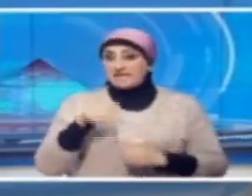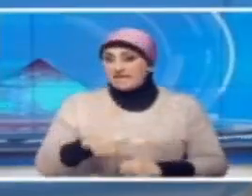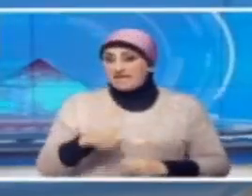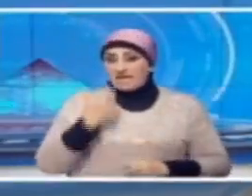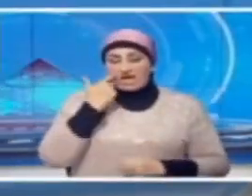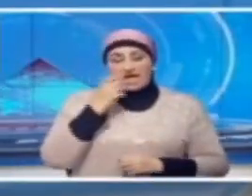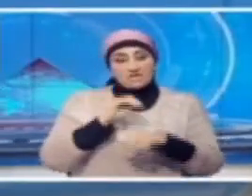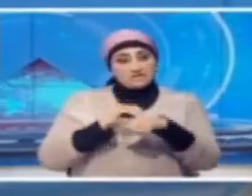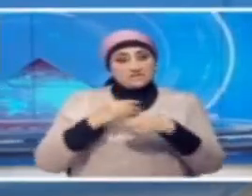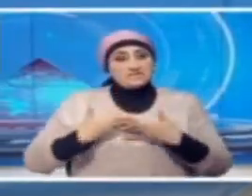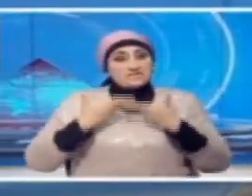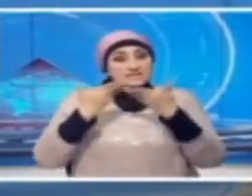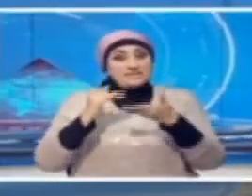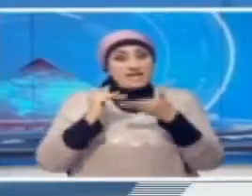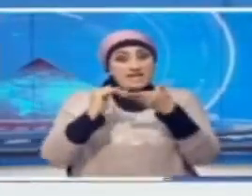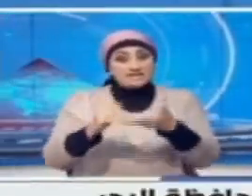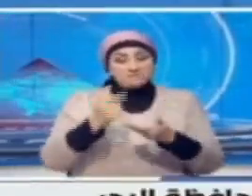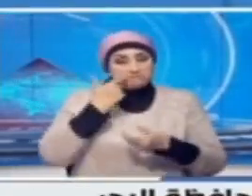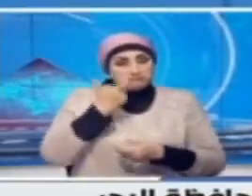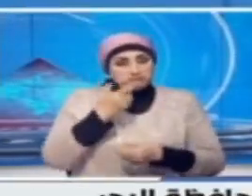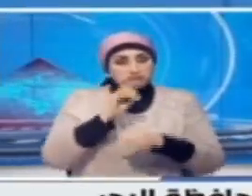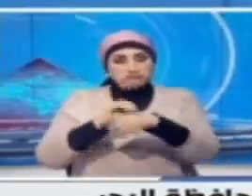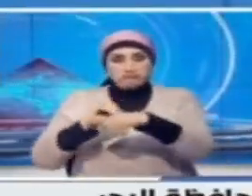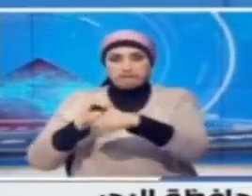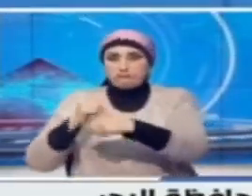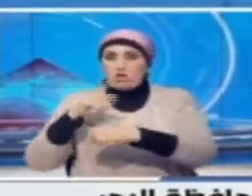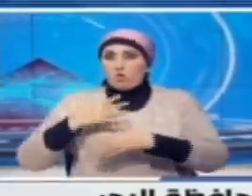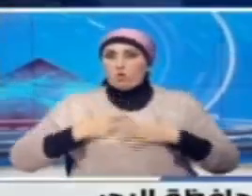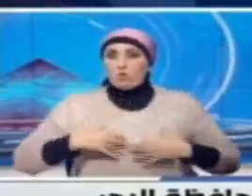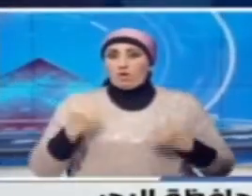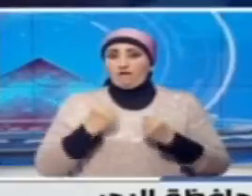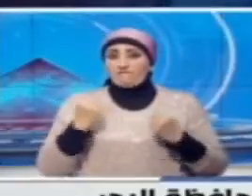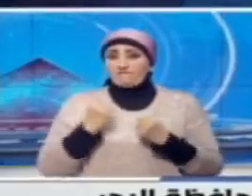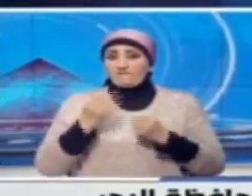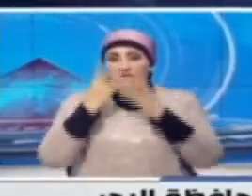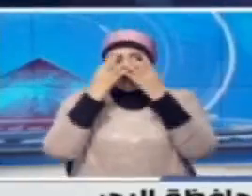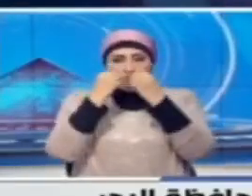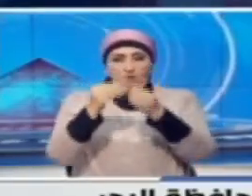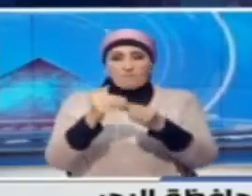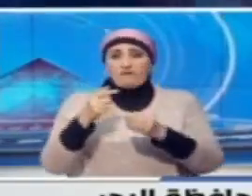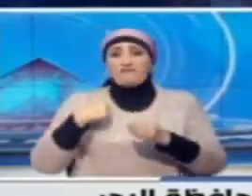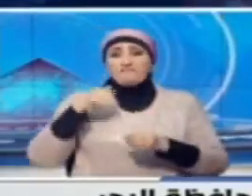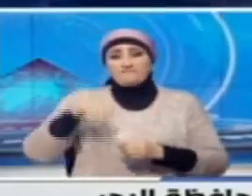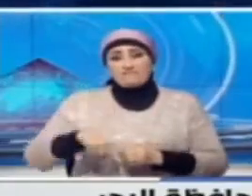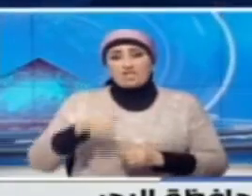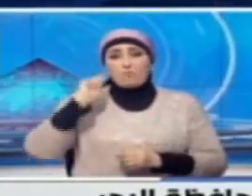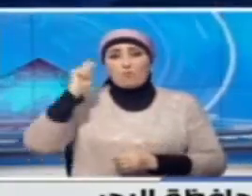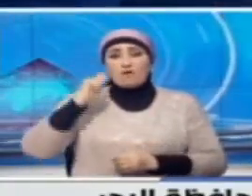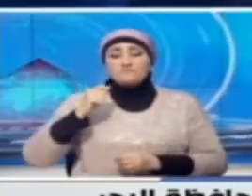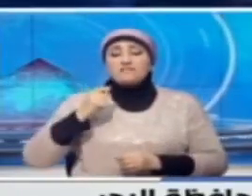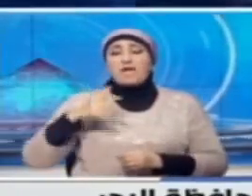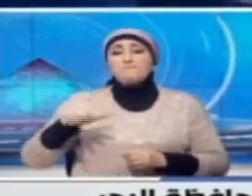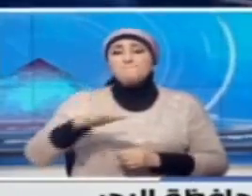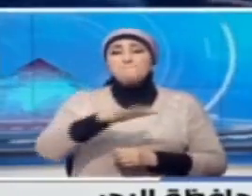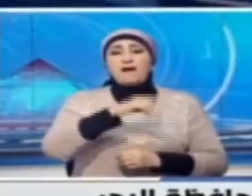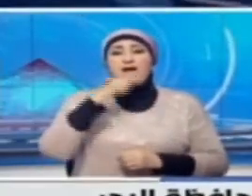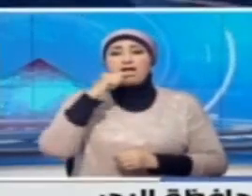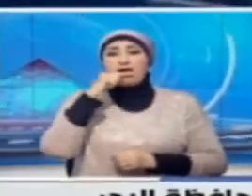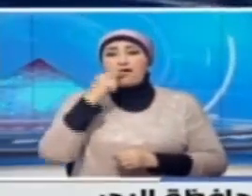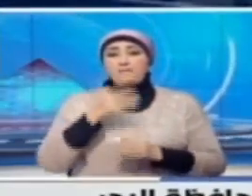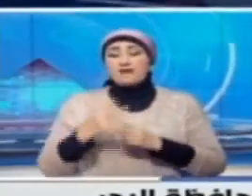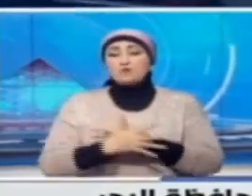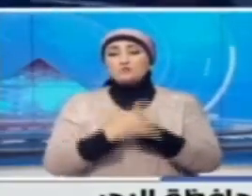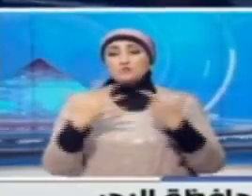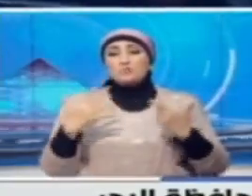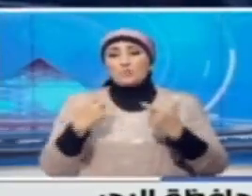التوعية الصحية والخدمات الطبية والعلاجية للمواطنين بالمجان في محافظة البحر الأحمر ضمن أسبوع